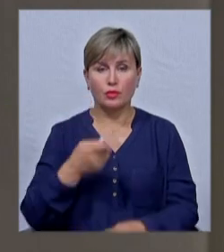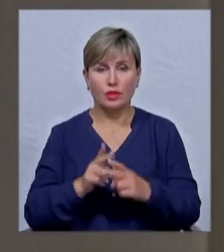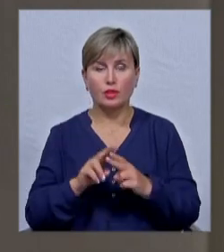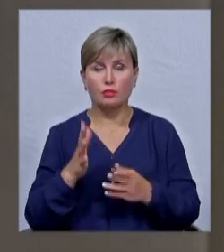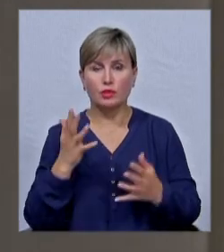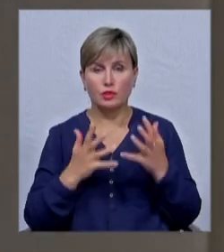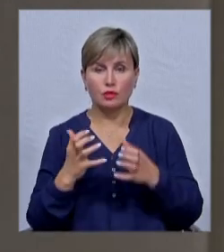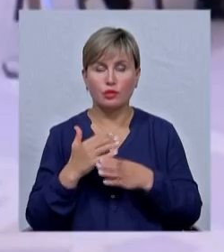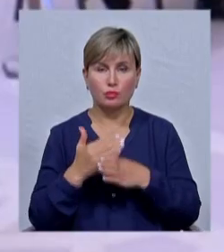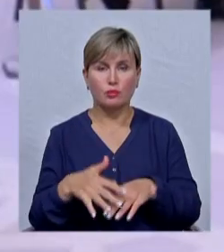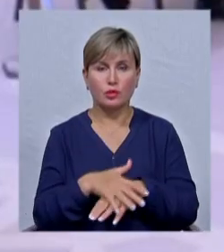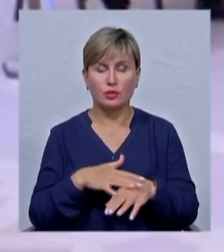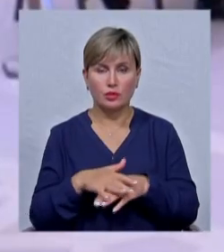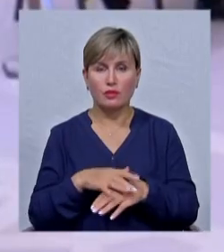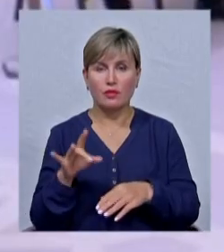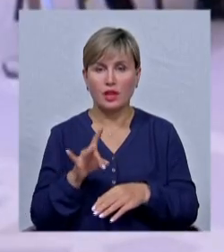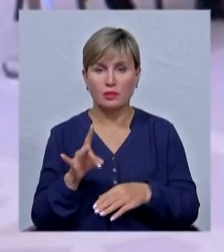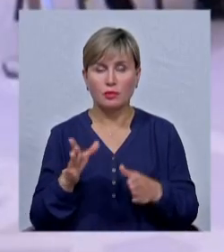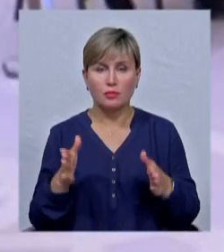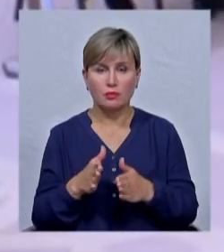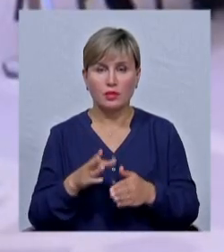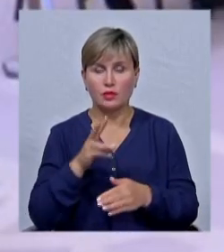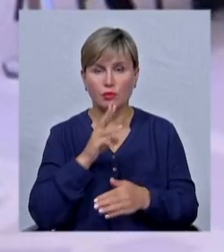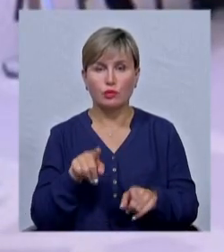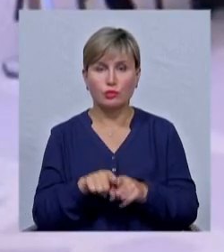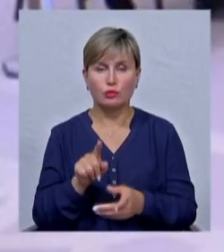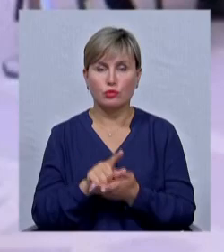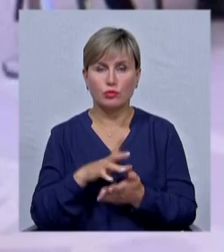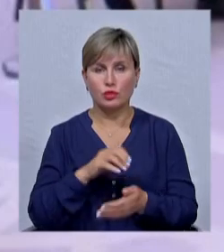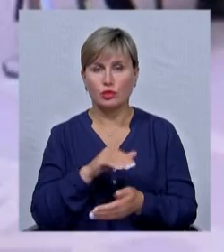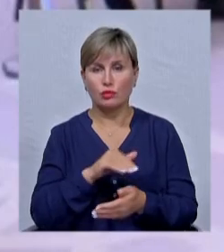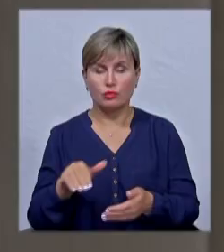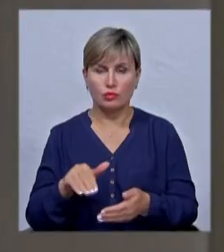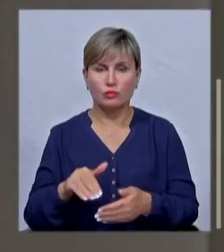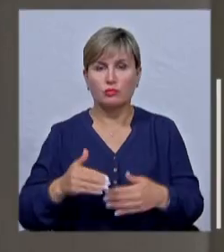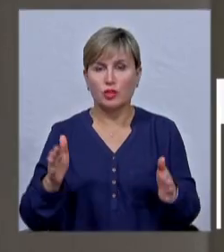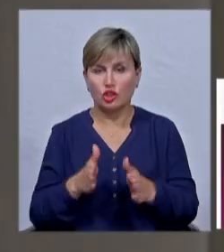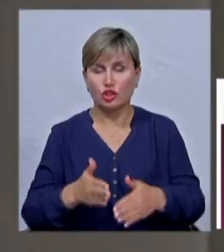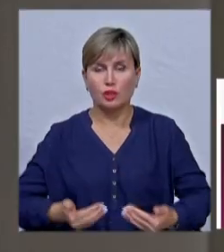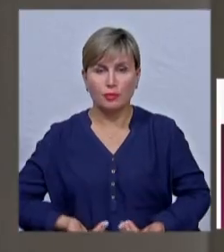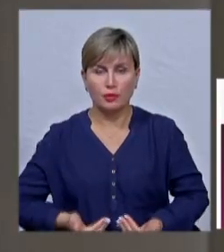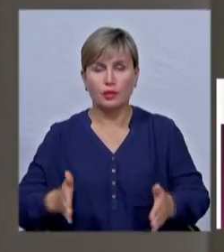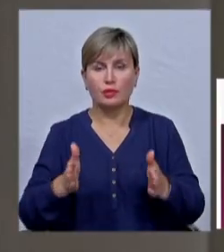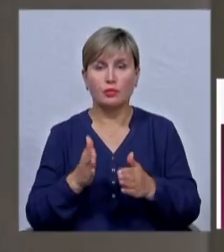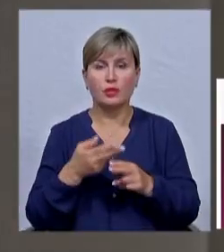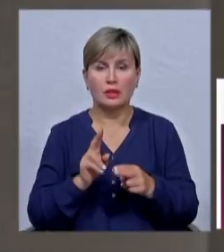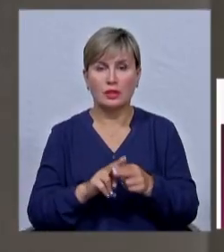помощь населению размер минимальной заработной платы также должен быть на уровне прожиточного минимума как раз таки те же самые 60000 тенге